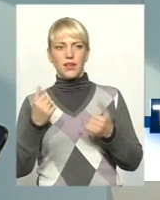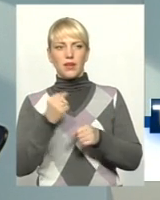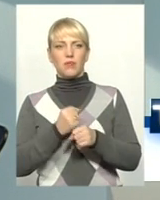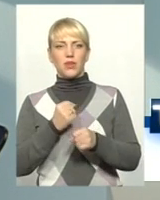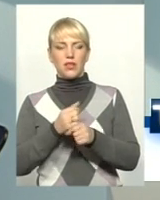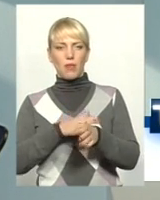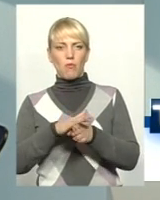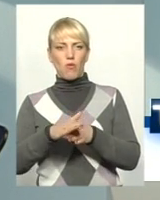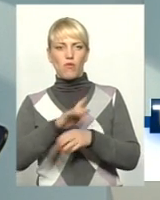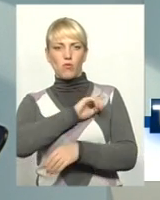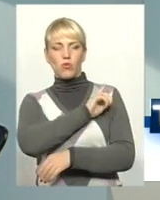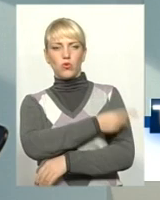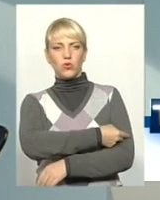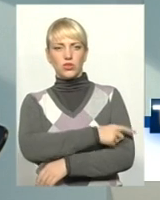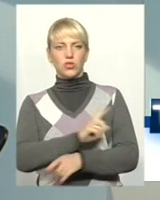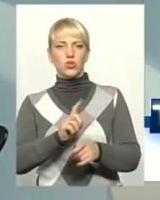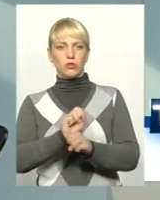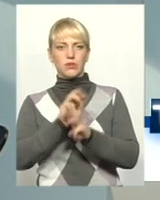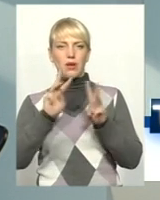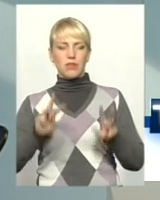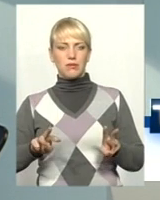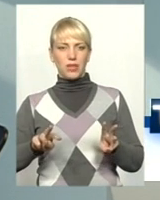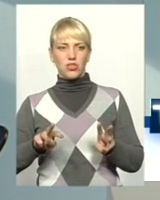повну потужність, щоб забезпечити